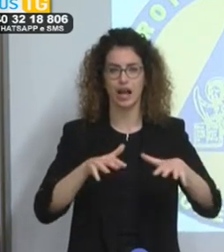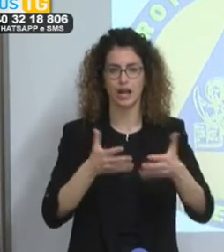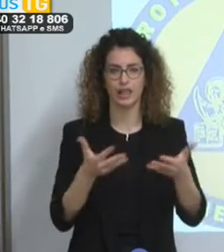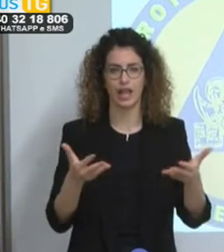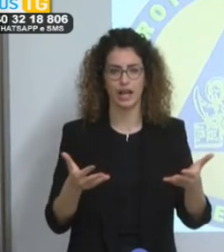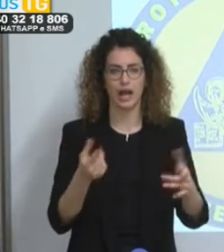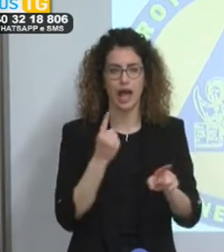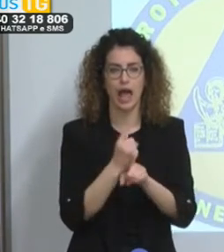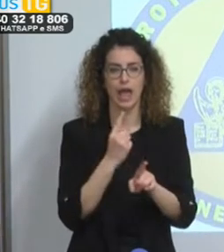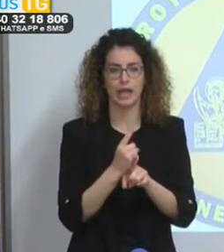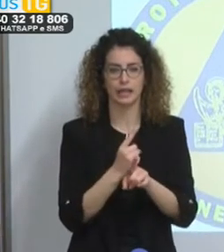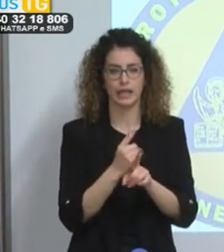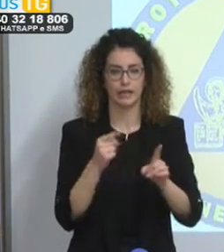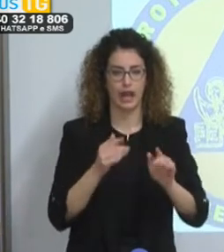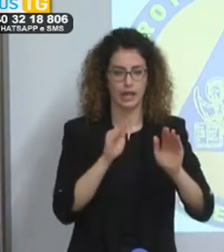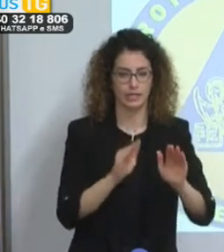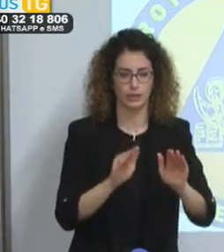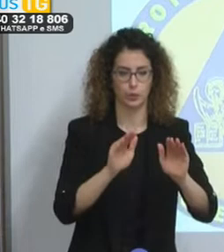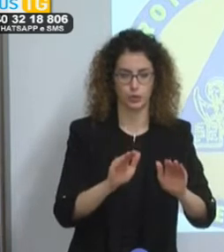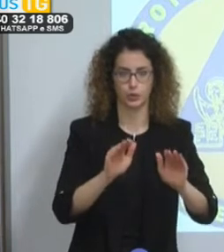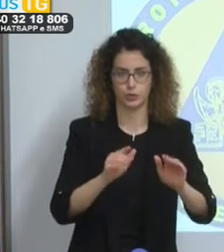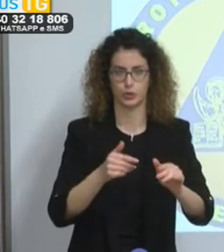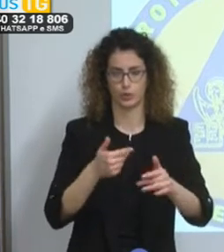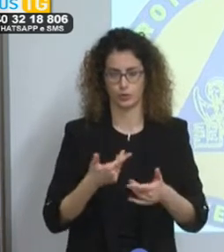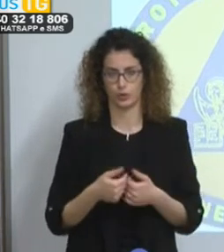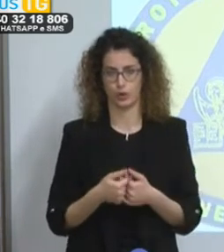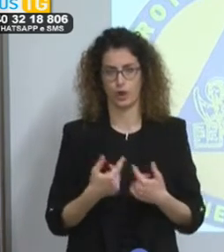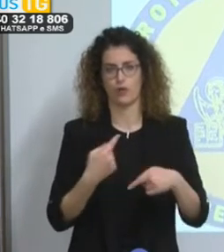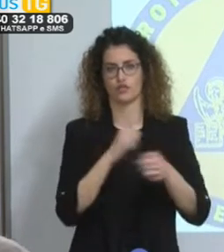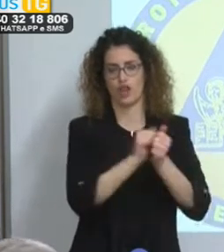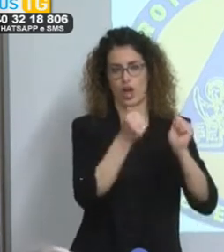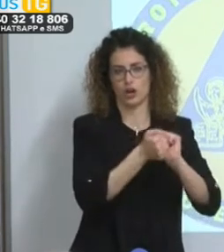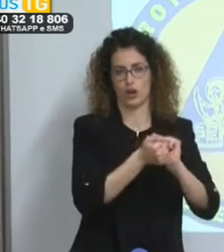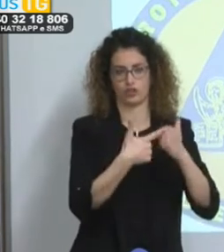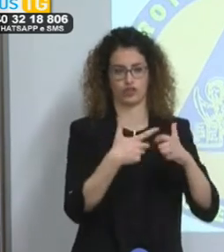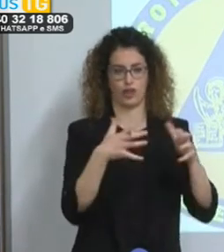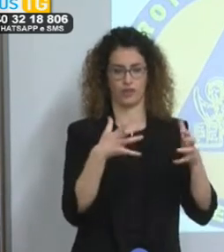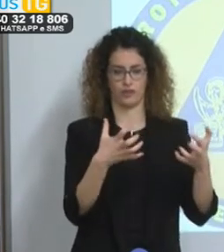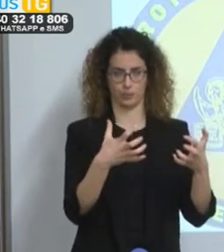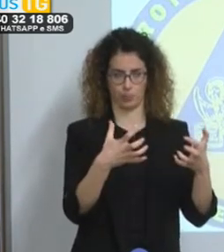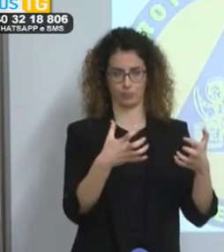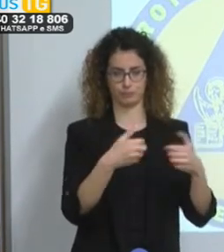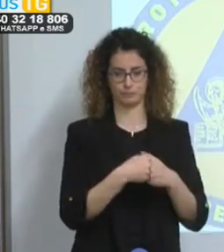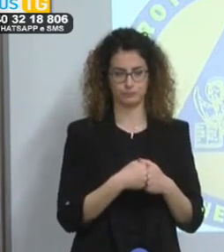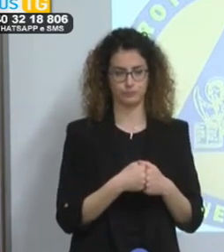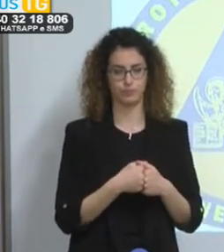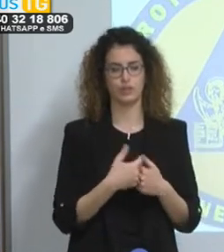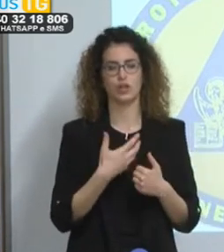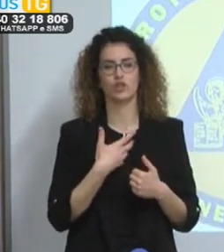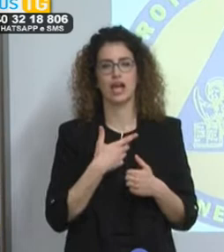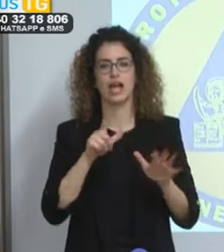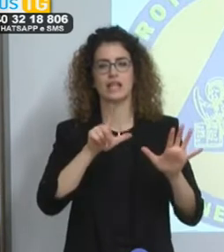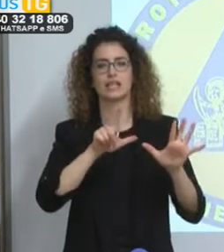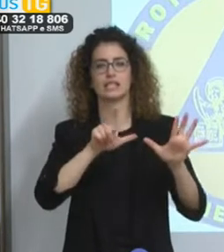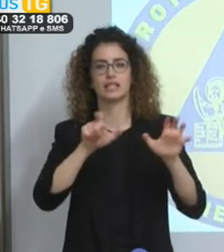sicurezza nell'avanzare della macchina, quindi il getto e tutta la roccia comunque dà un suo contenimento. Sono 790